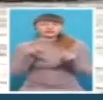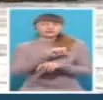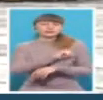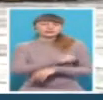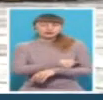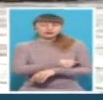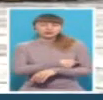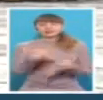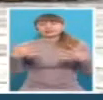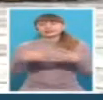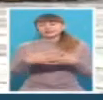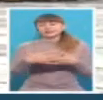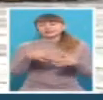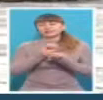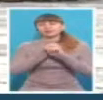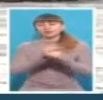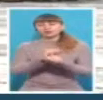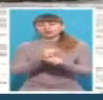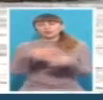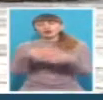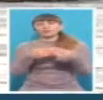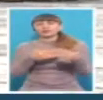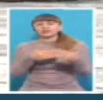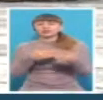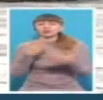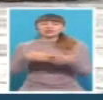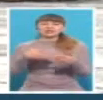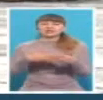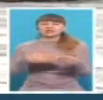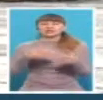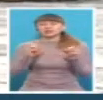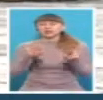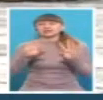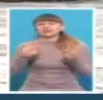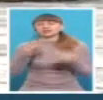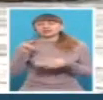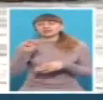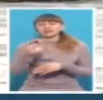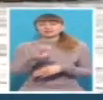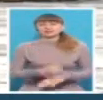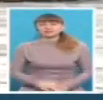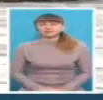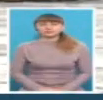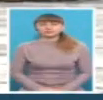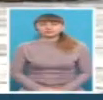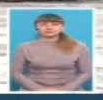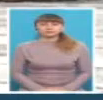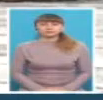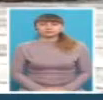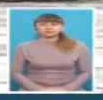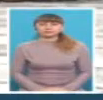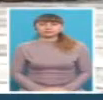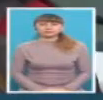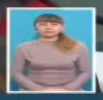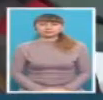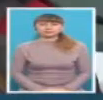келеді, сондықтан орын алу ықтимал барлық келеңсіз жағдайлардың алдын алу шараларын күшейтуіміз қажет. Аварийно-спасательными формированиями и службами гражданской